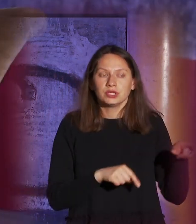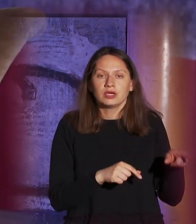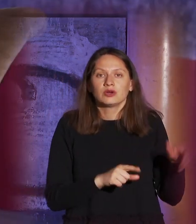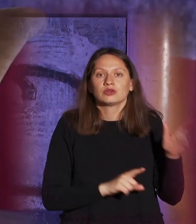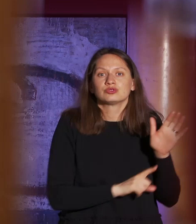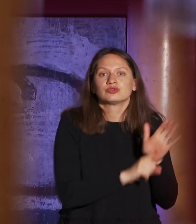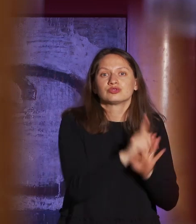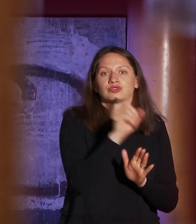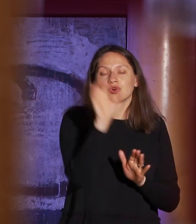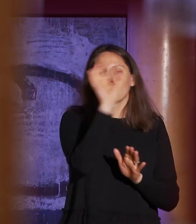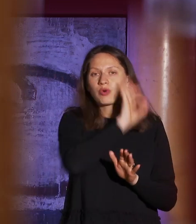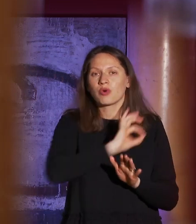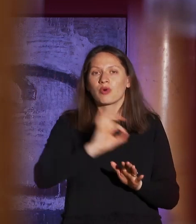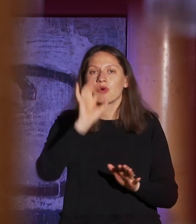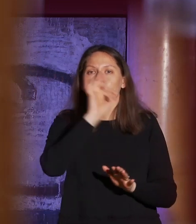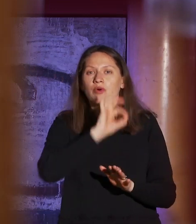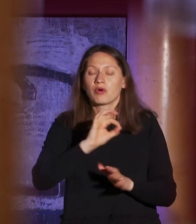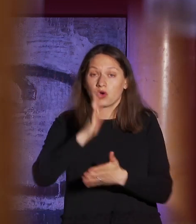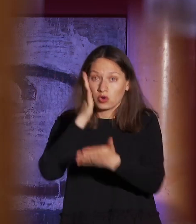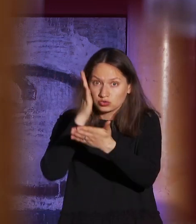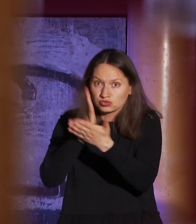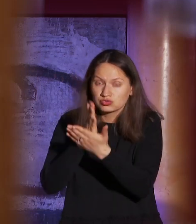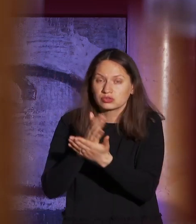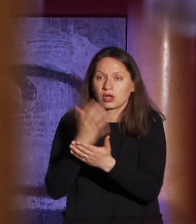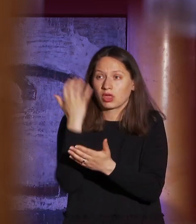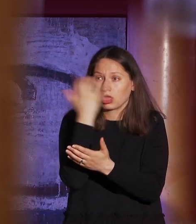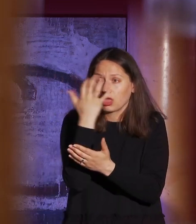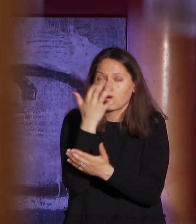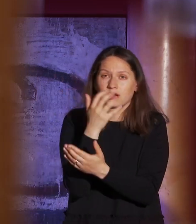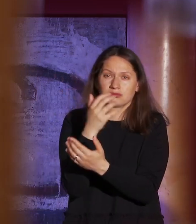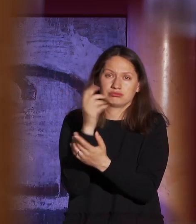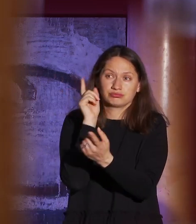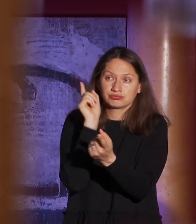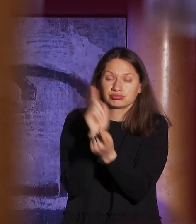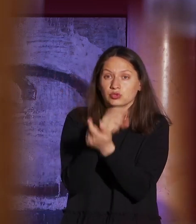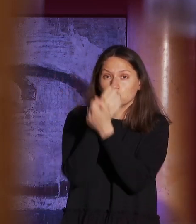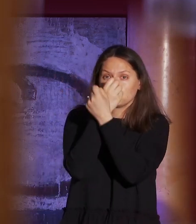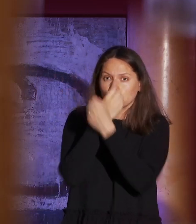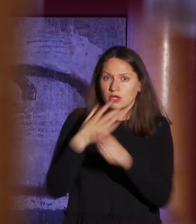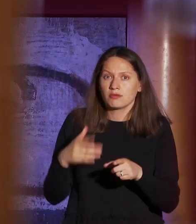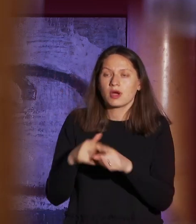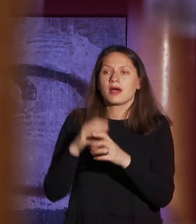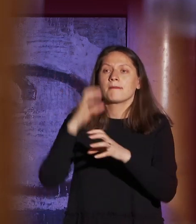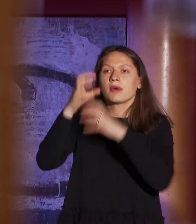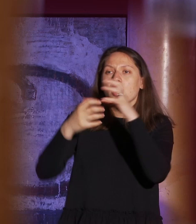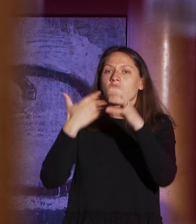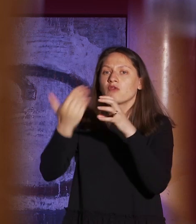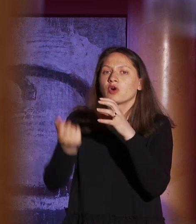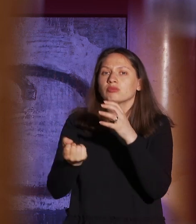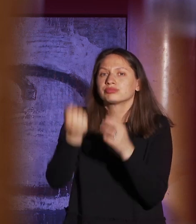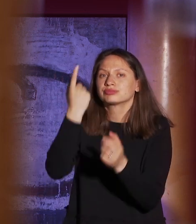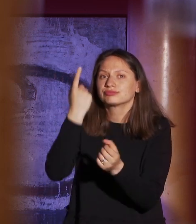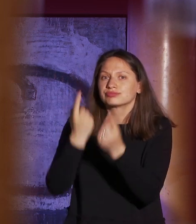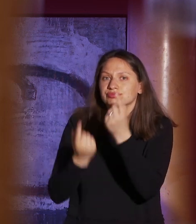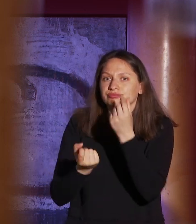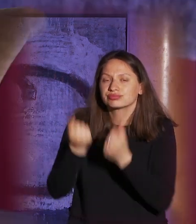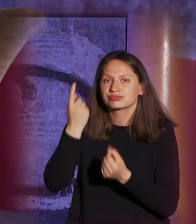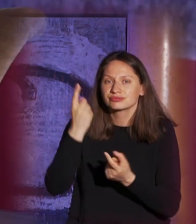užsikabina pažinę žmogų turintį regos negalę, pažinę jo pasaulį, pažinę jo